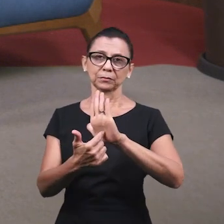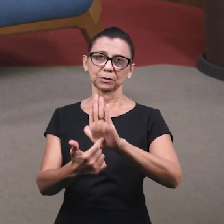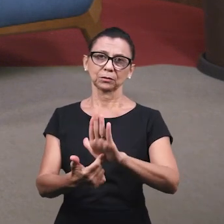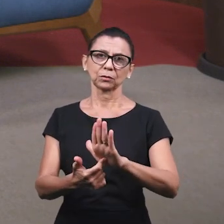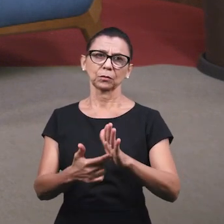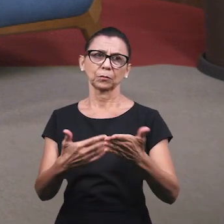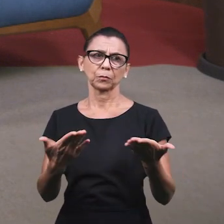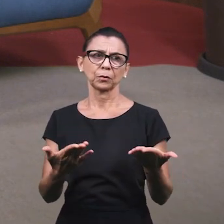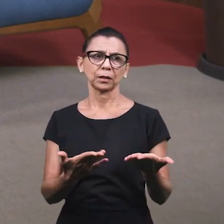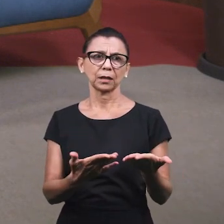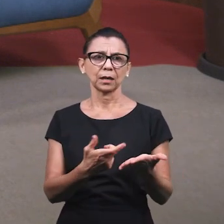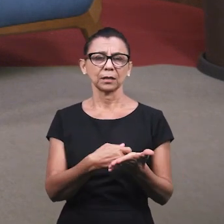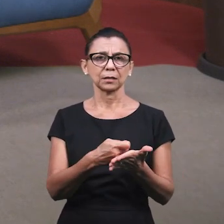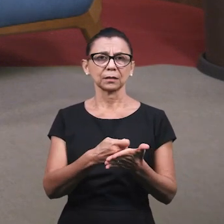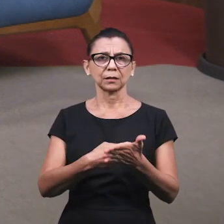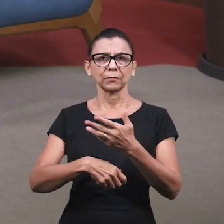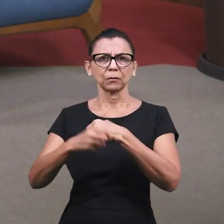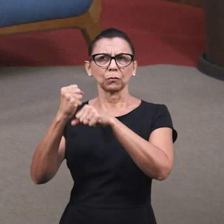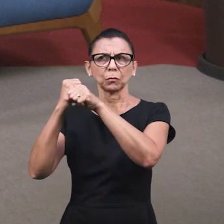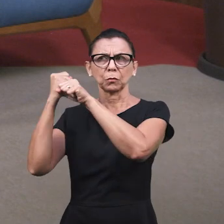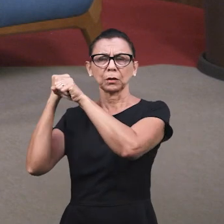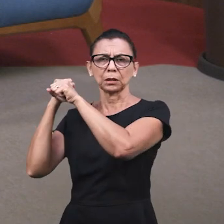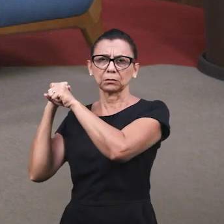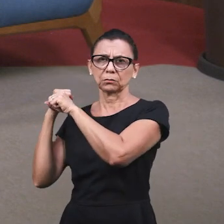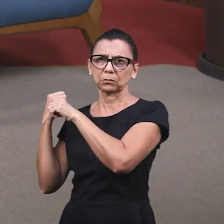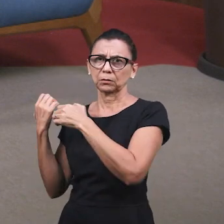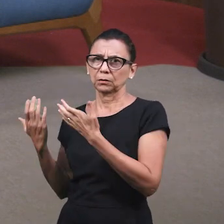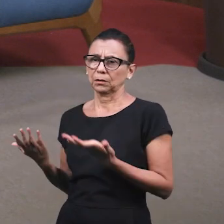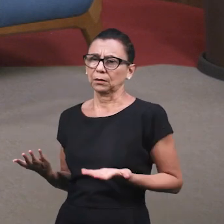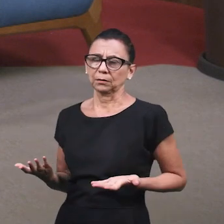maintenant? Parce qu'il a écrit cela il y a presque 2000 ans.